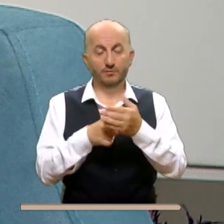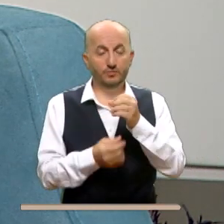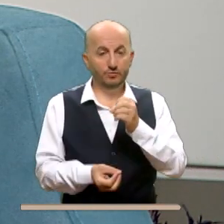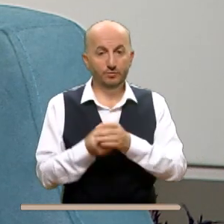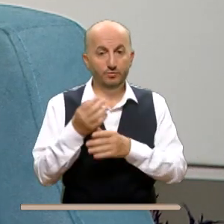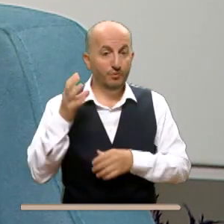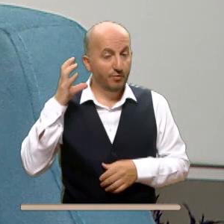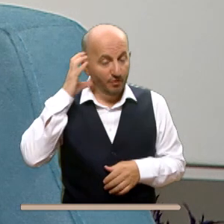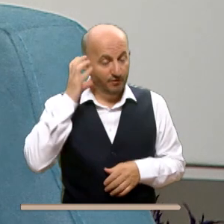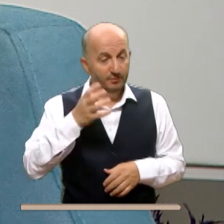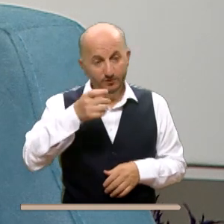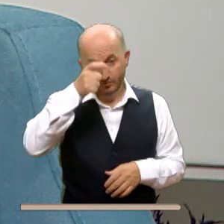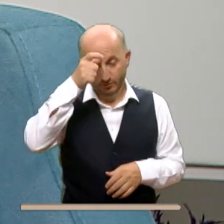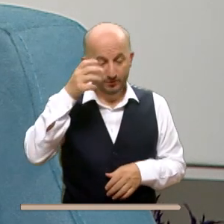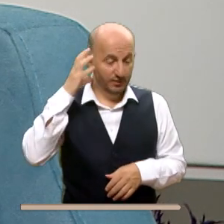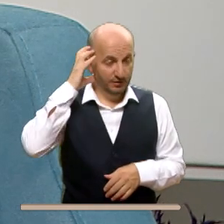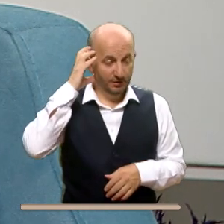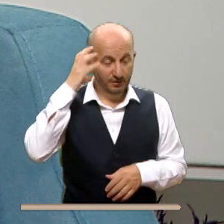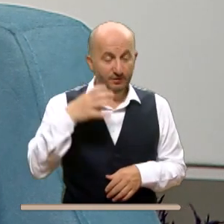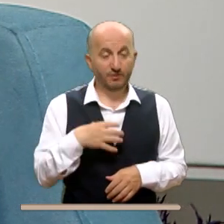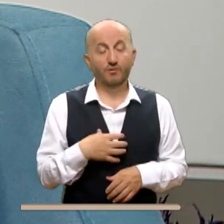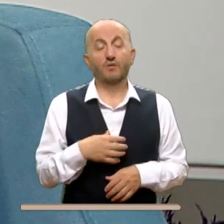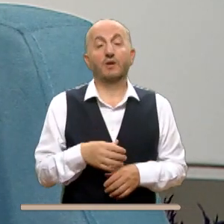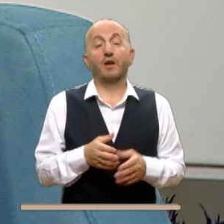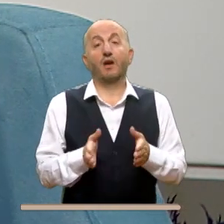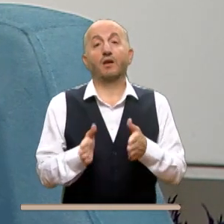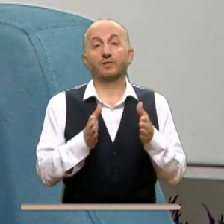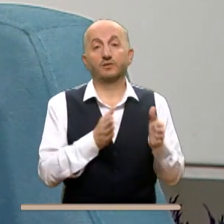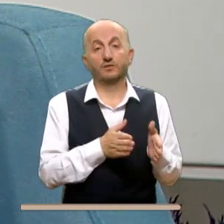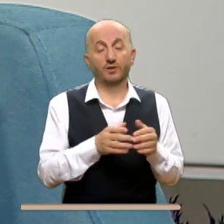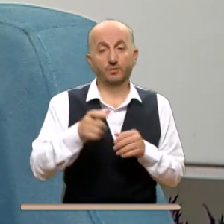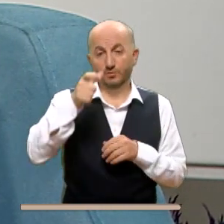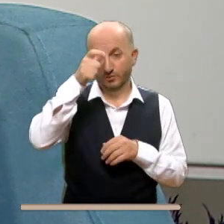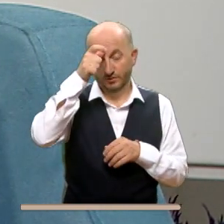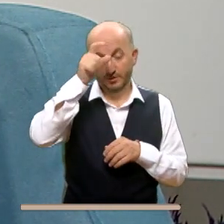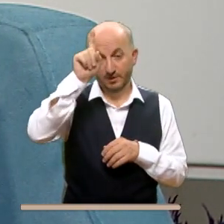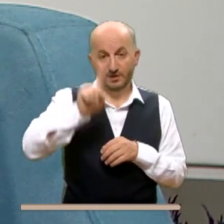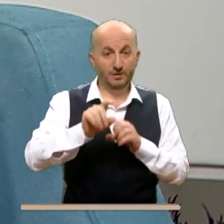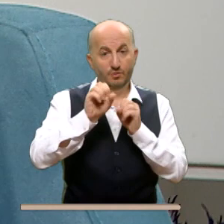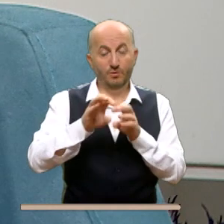olan Türkiye Diyanet Vakfı. Ayrıca Türkiye'de ilk öğretim, orta öğretim, lise